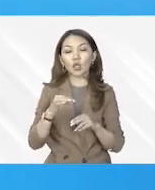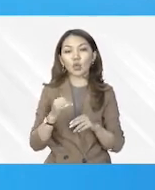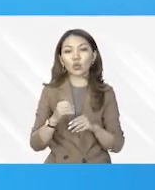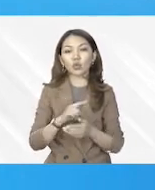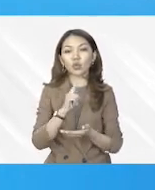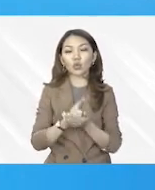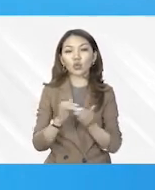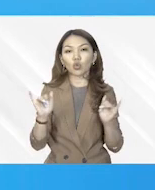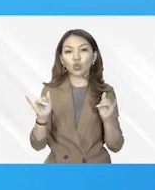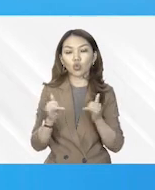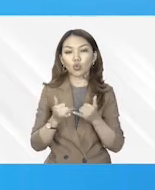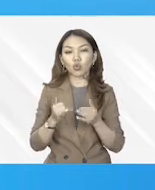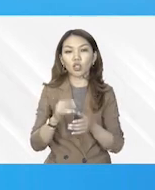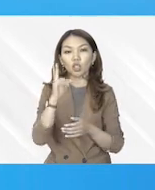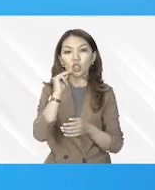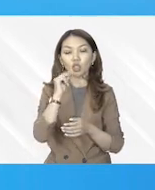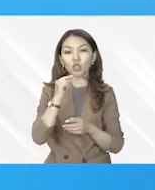наполовину.